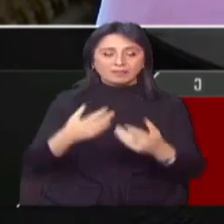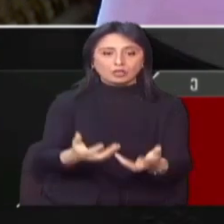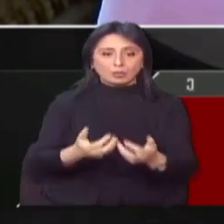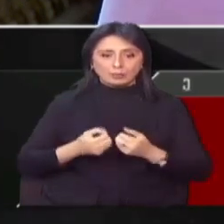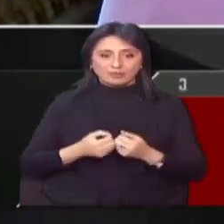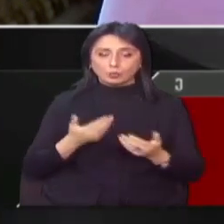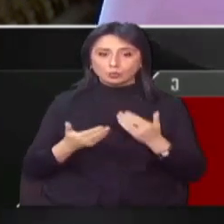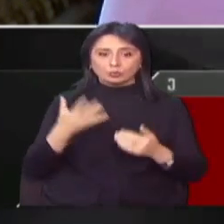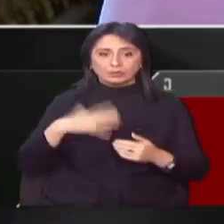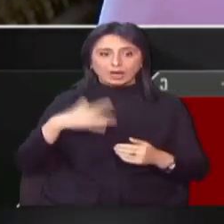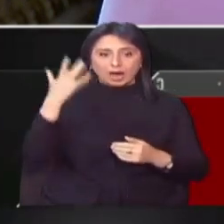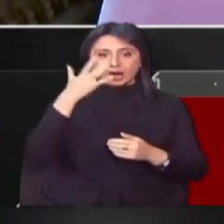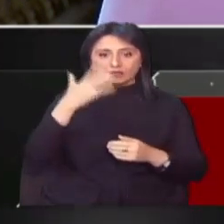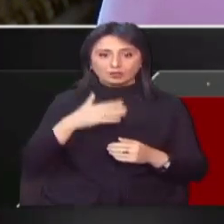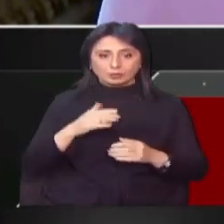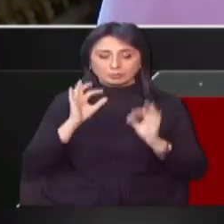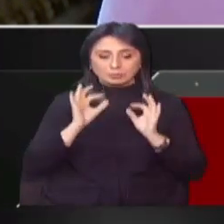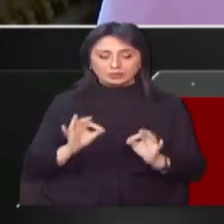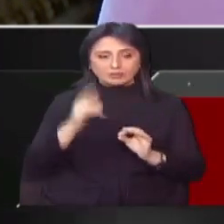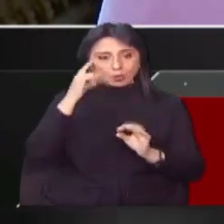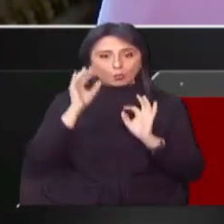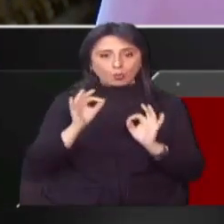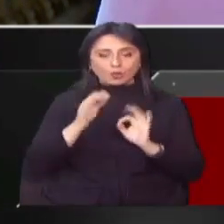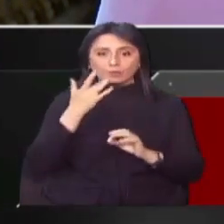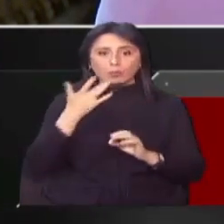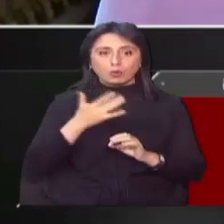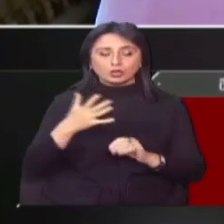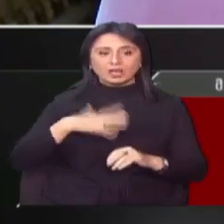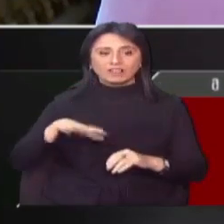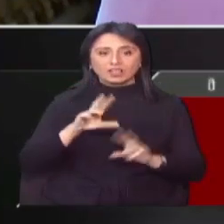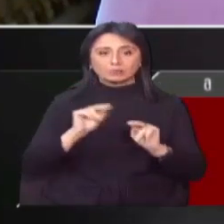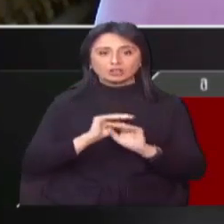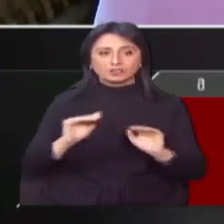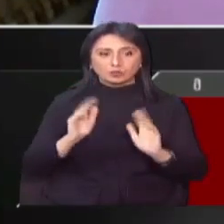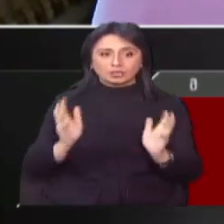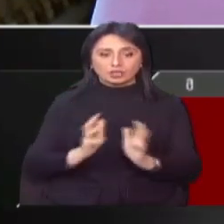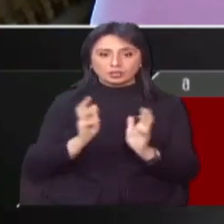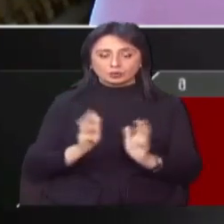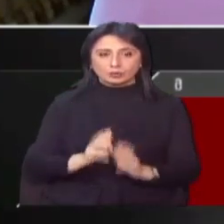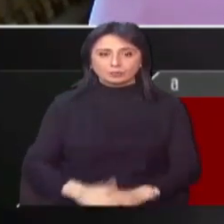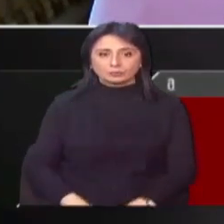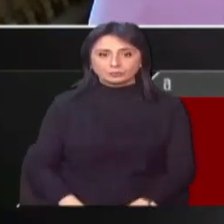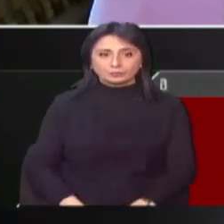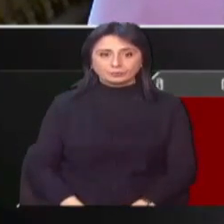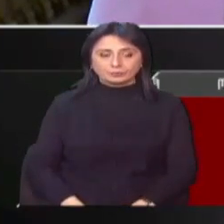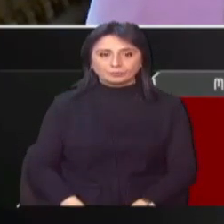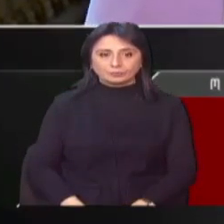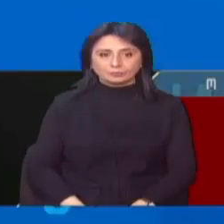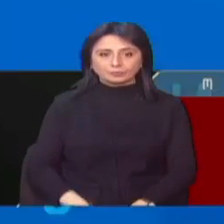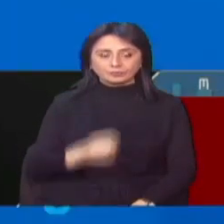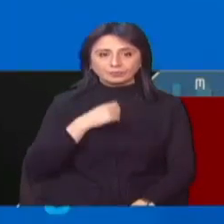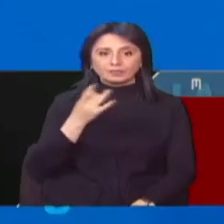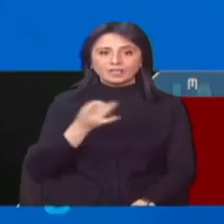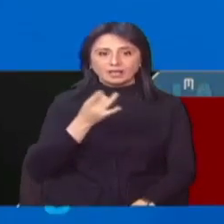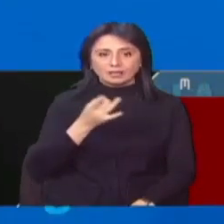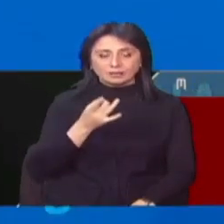Miro, Tumca Cartulioț, Nebis Paragmatul, dar Gonivrului politic, Kver Anașim Șuidoba Narciundeba. Da,